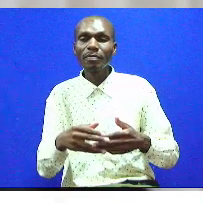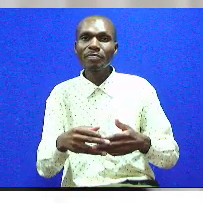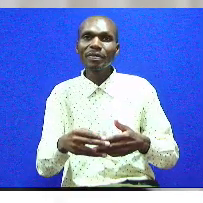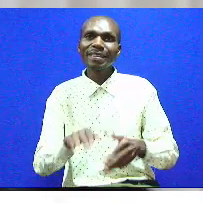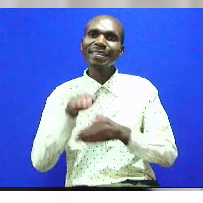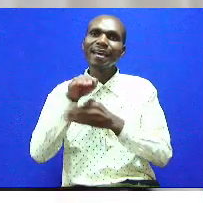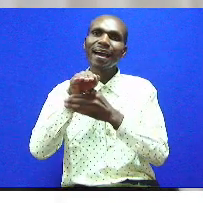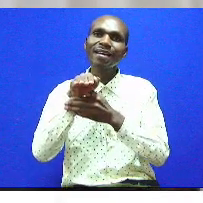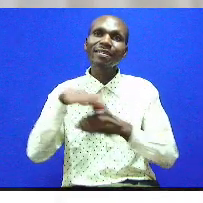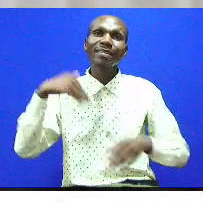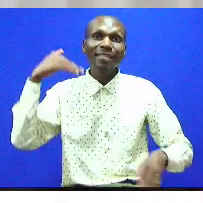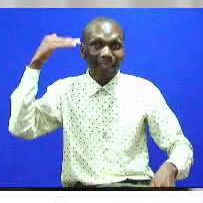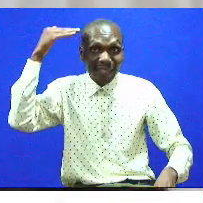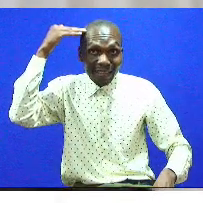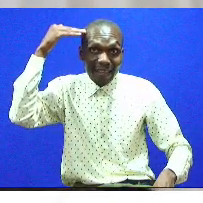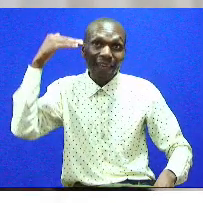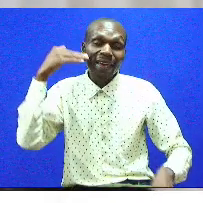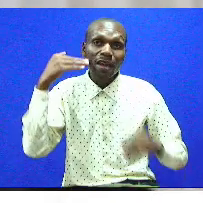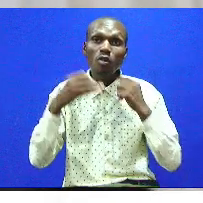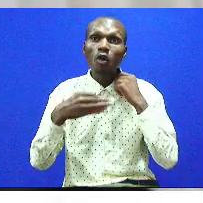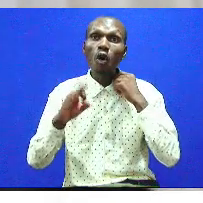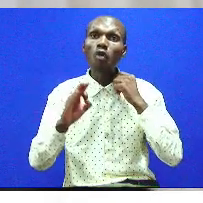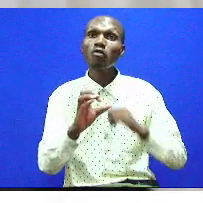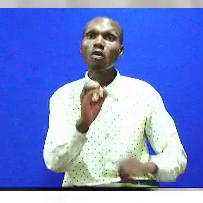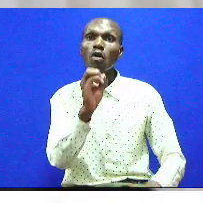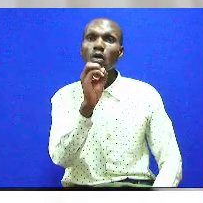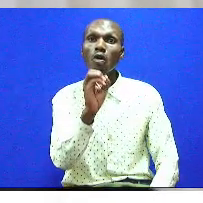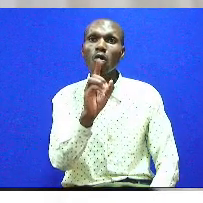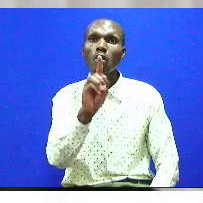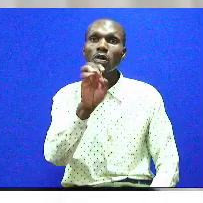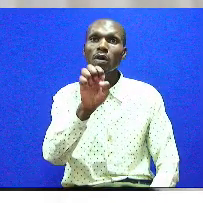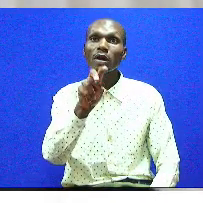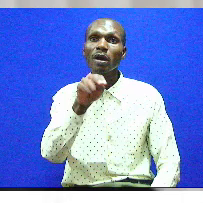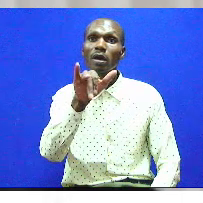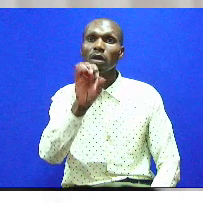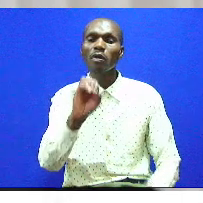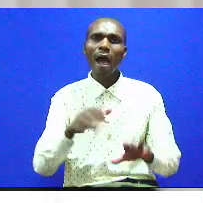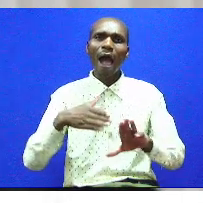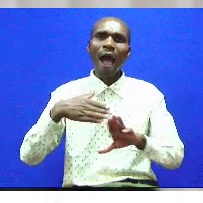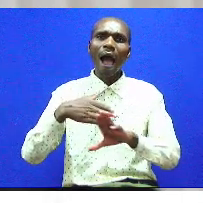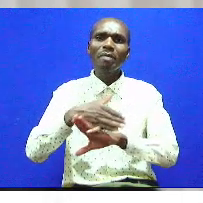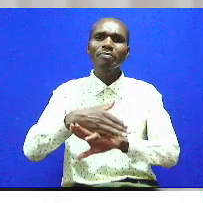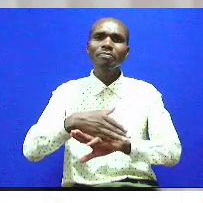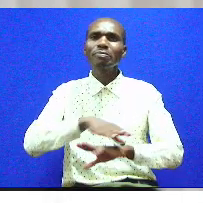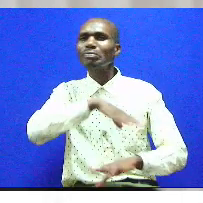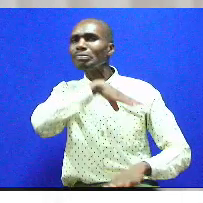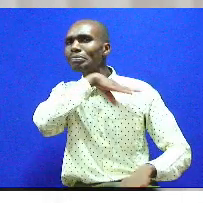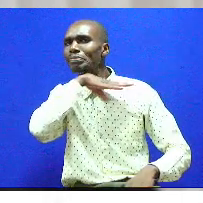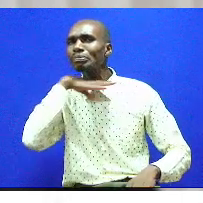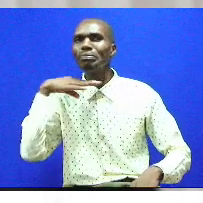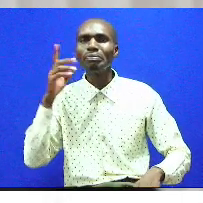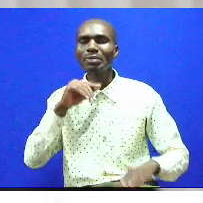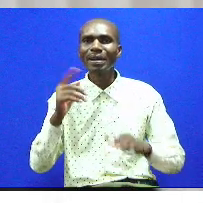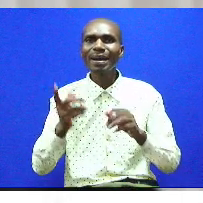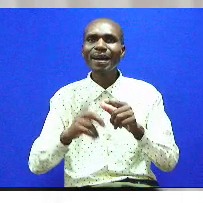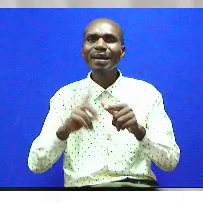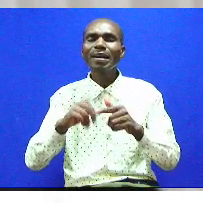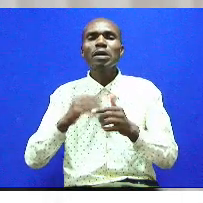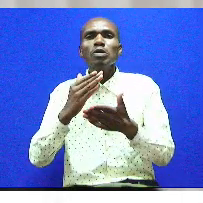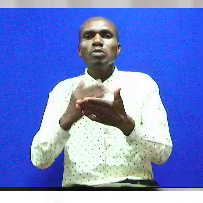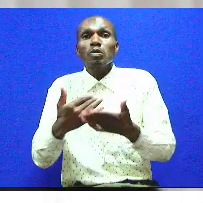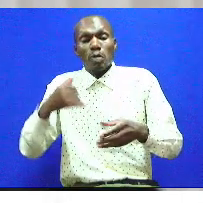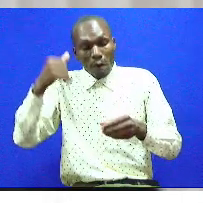iwa yeito, wakakuruma, wakato chanda mono. Na vire igoba, wakabere igoba. Ama ngana abete kusiga, na ama